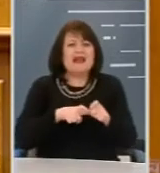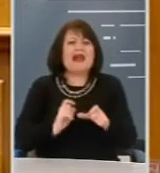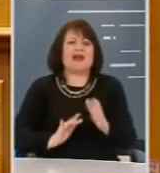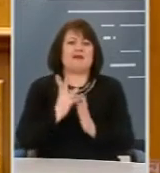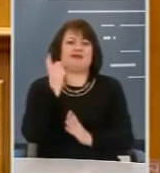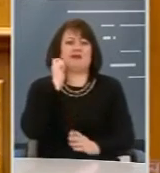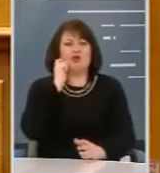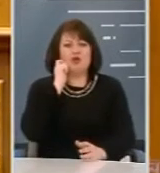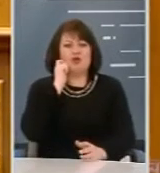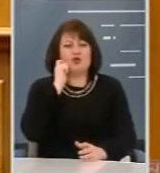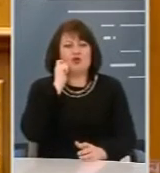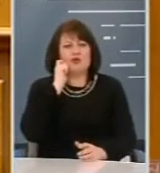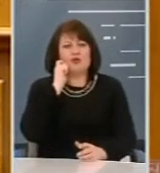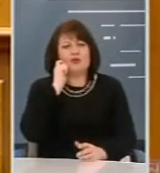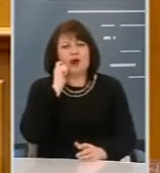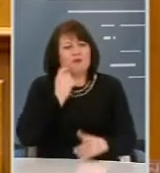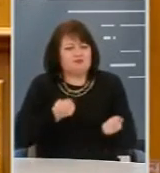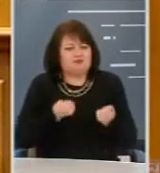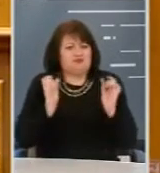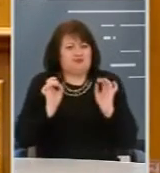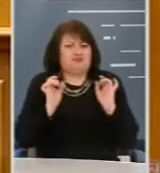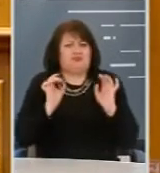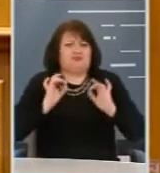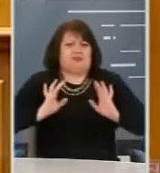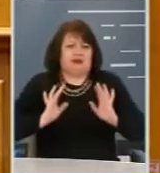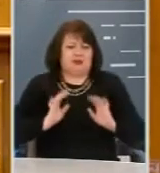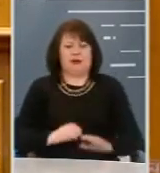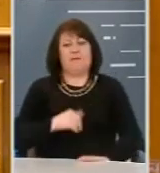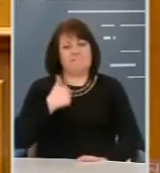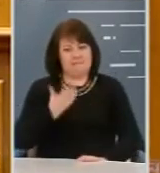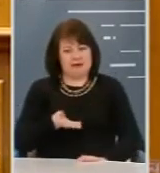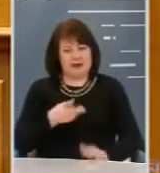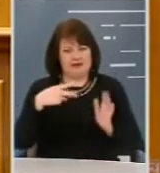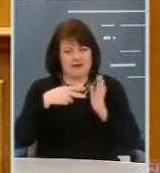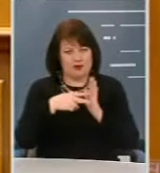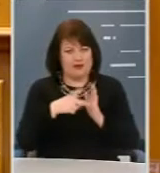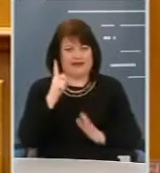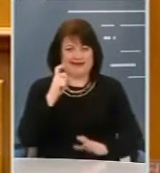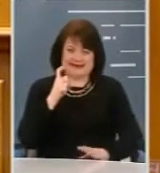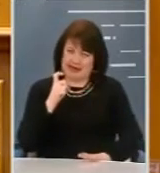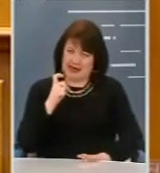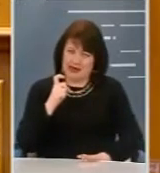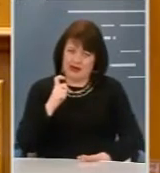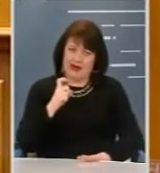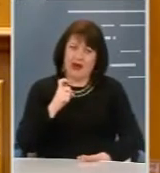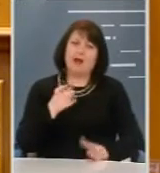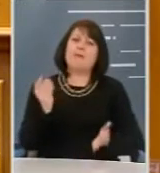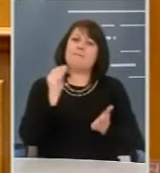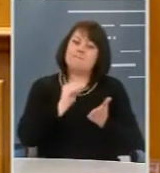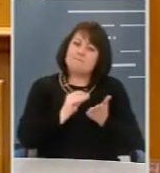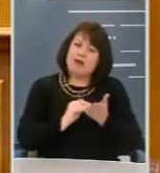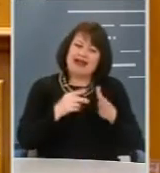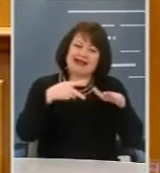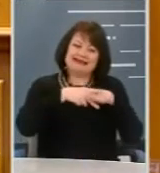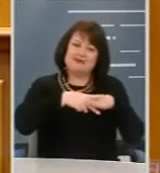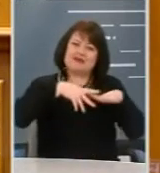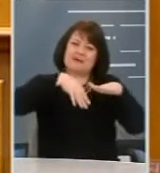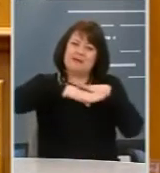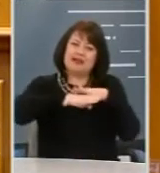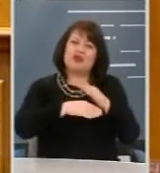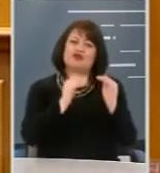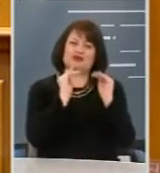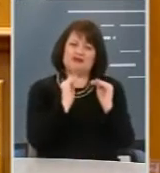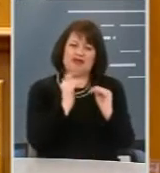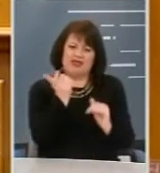να παρουσιάζει καμιά δραστηριότητα. Στη συνέχεια, το 2010 δόθηκε πάλι από την Τράπεζα Πειραιώς